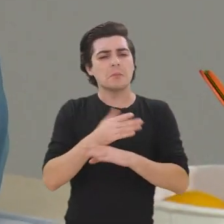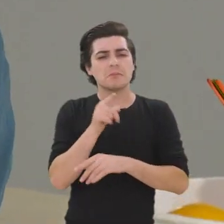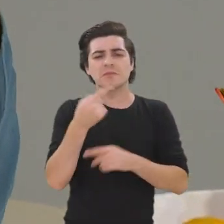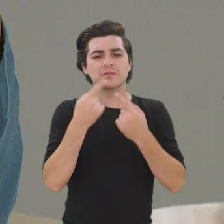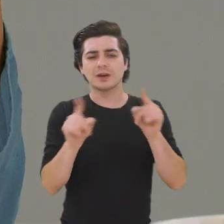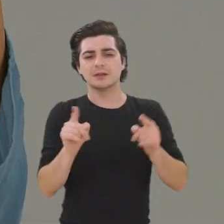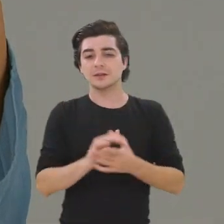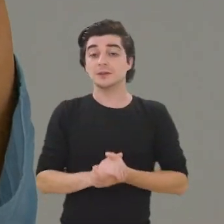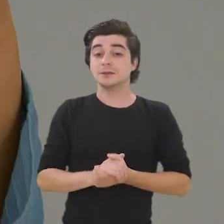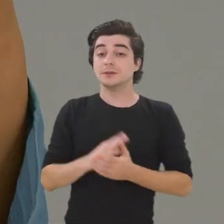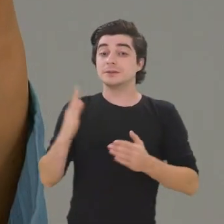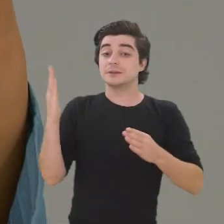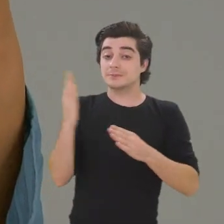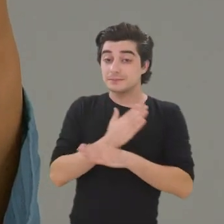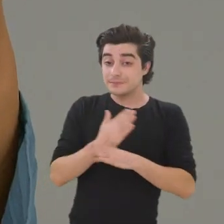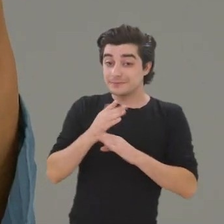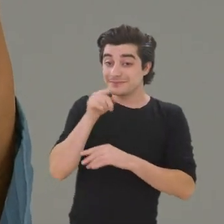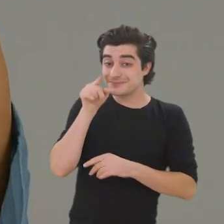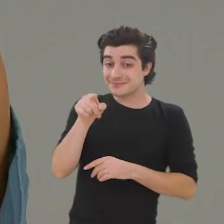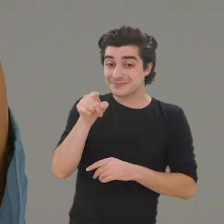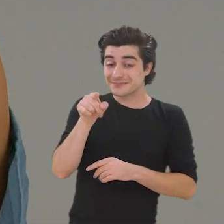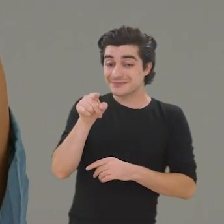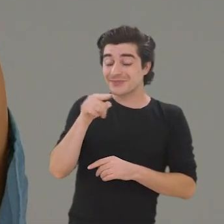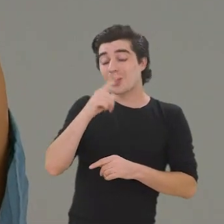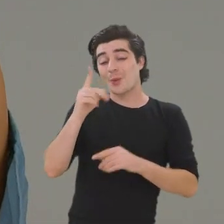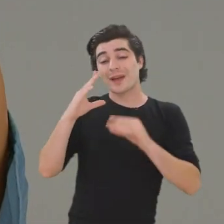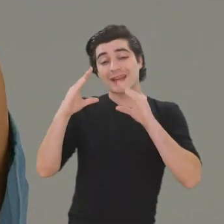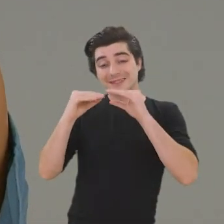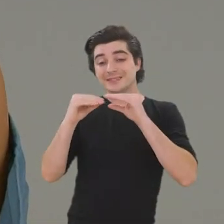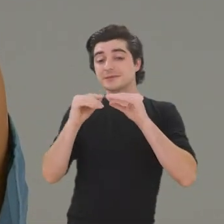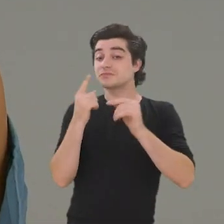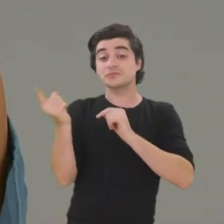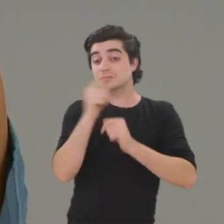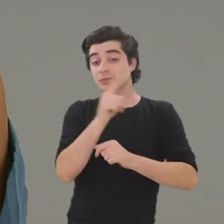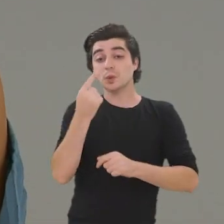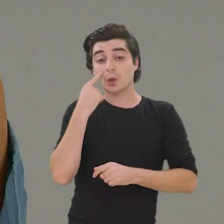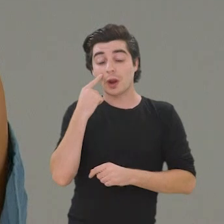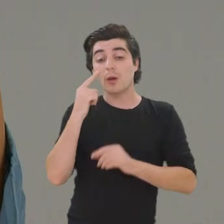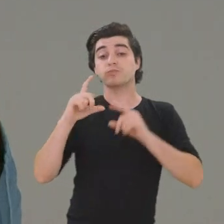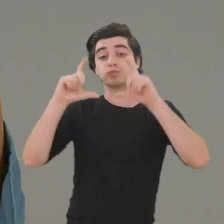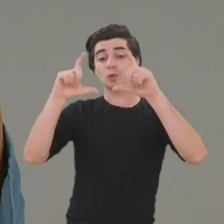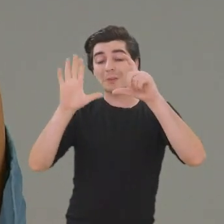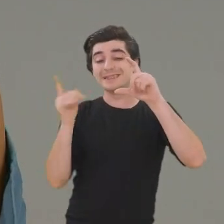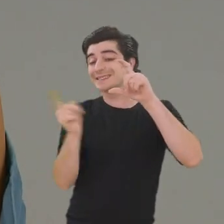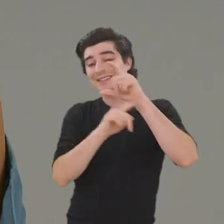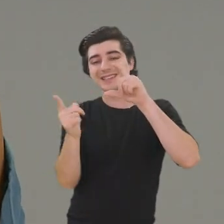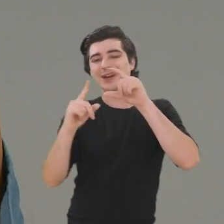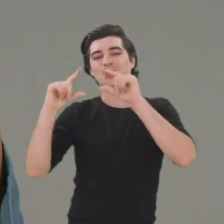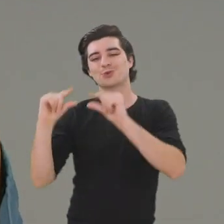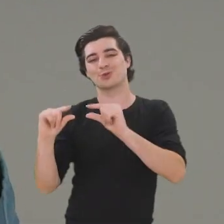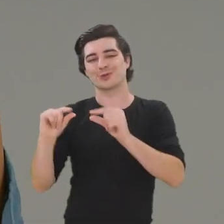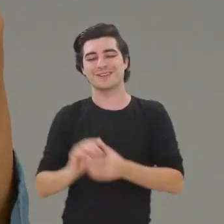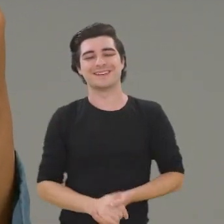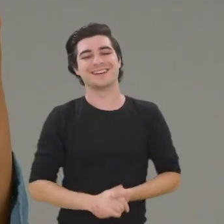Neden farklı boyutu? Çünkü o yastık Diğerlerinden büyük ama diğer